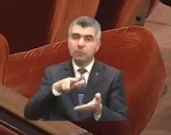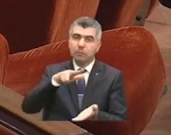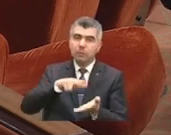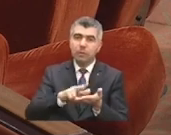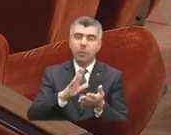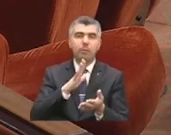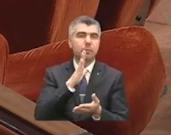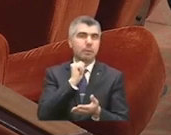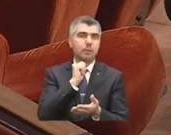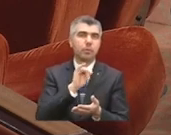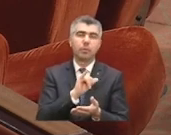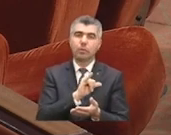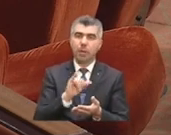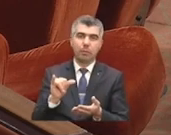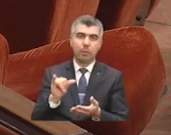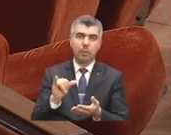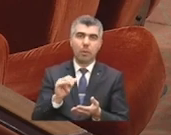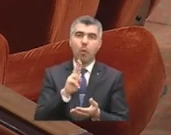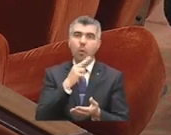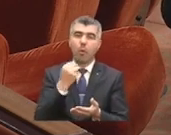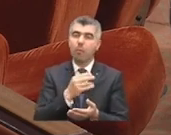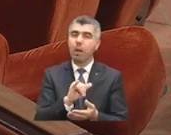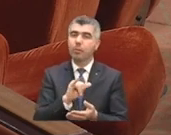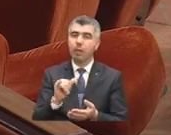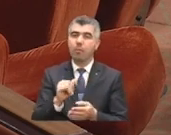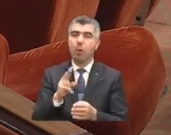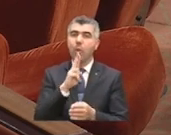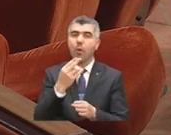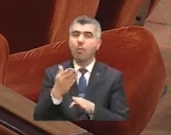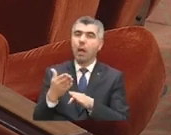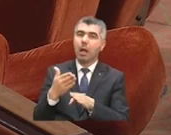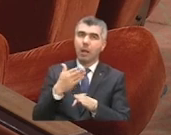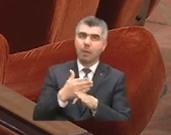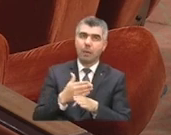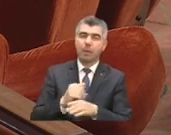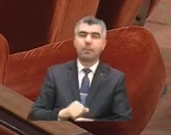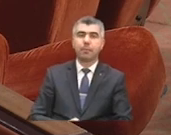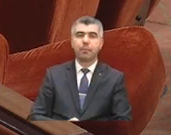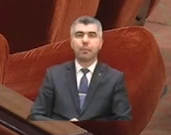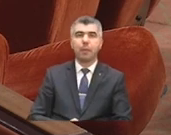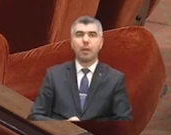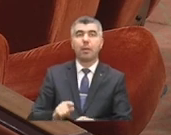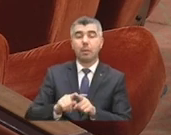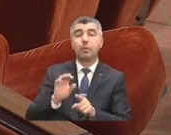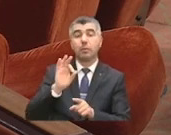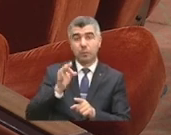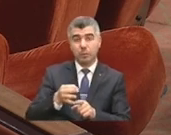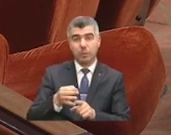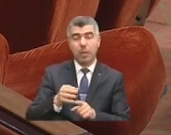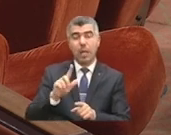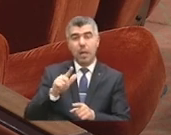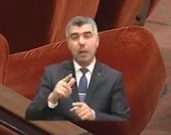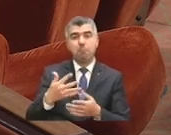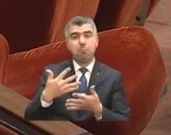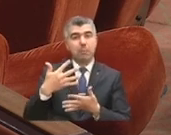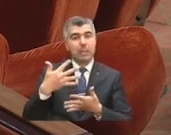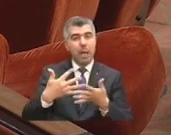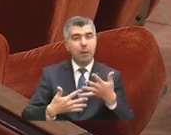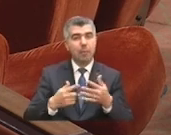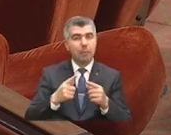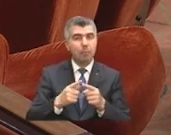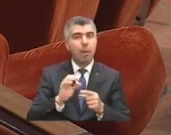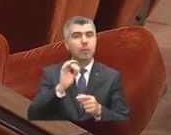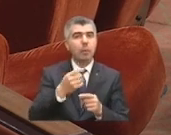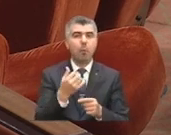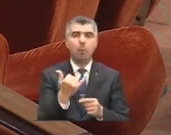عليه. ها، وهادشي ماشي هاد الحكومة، الحكومات السابقة. مع ذلك اعتبرنا بأن كاين مجموعة ديال الأشياء إيجابية